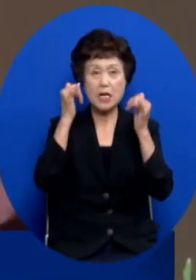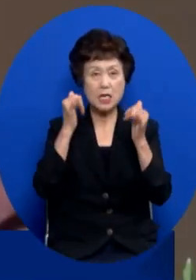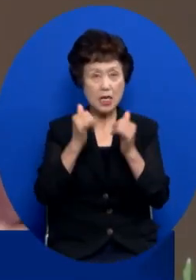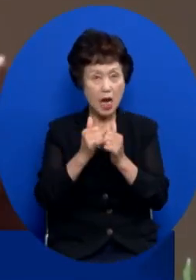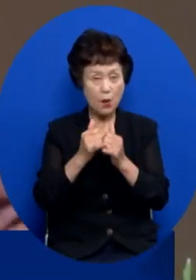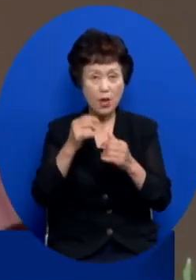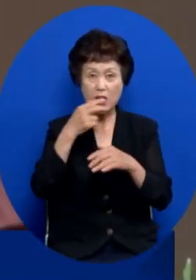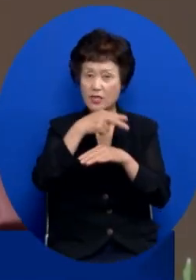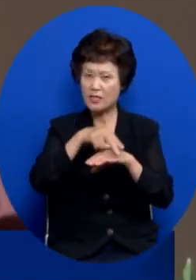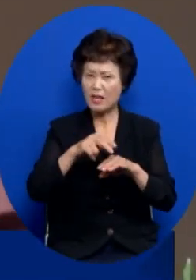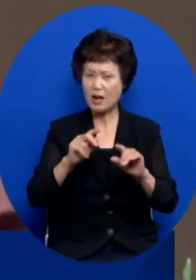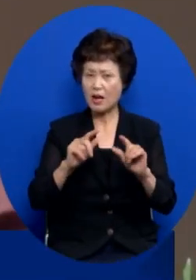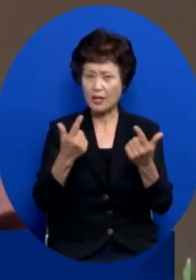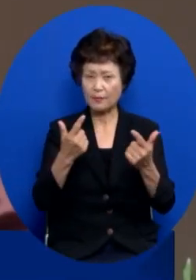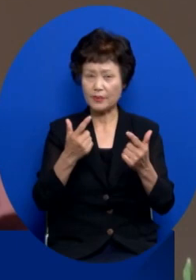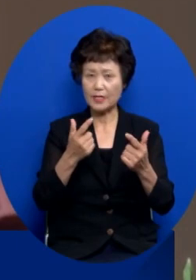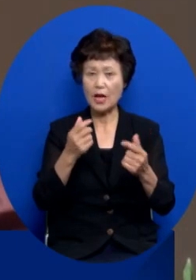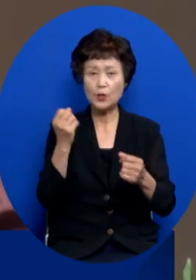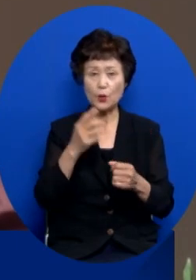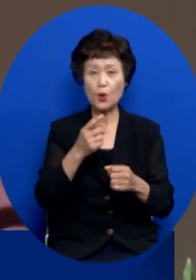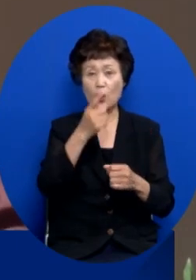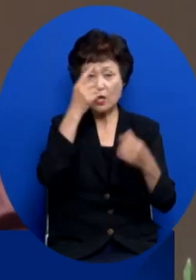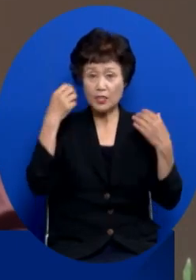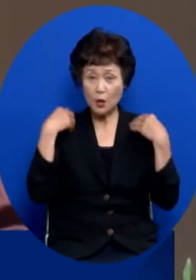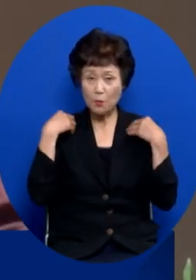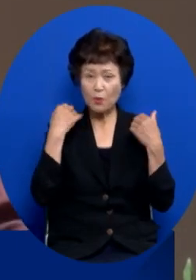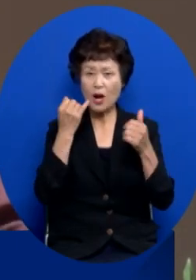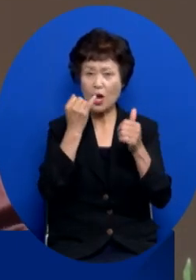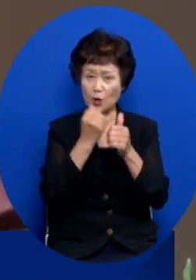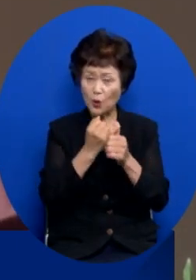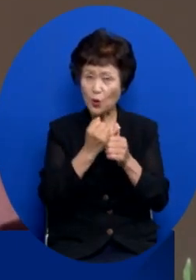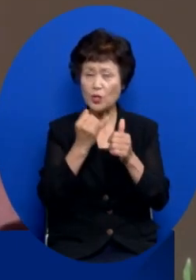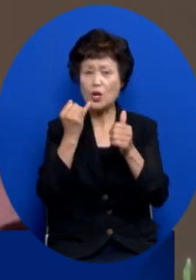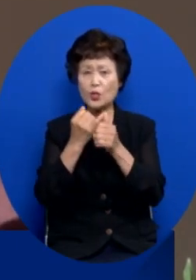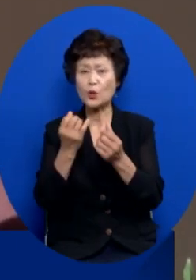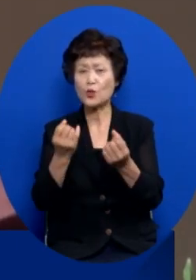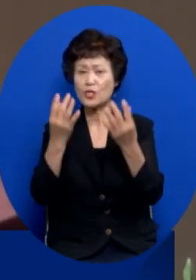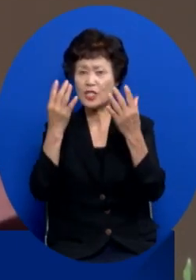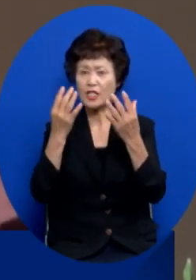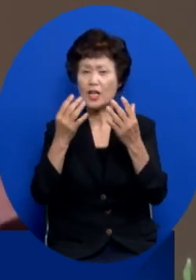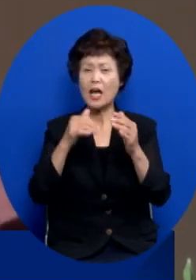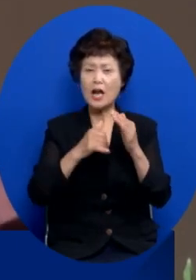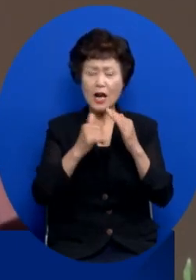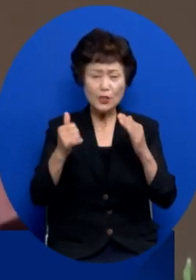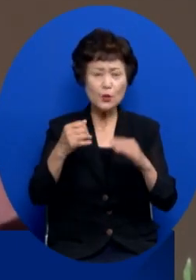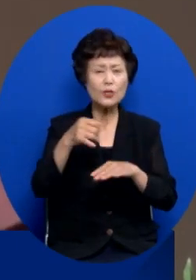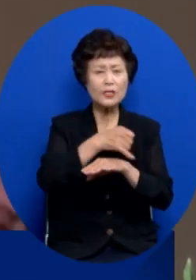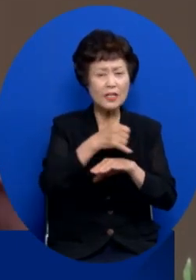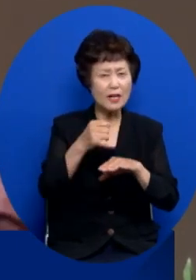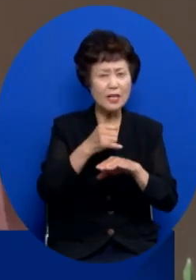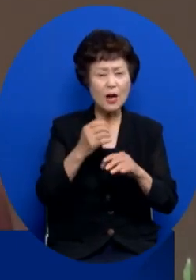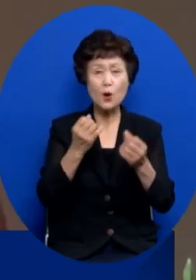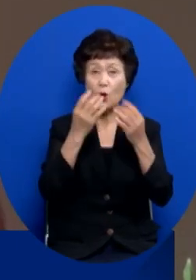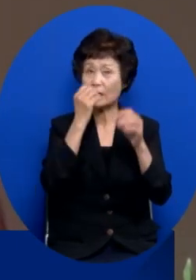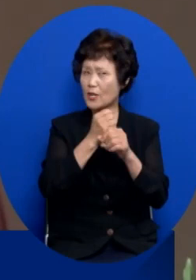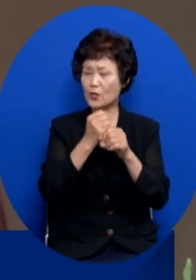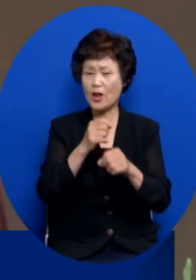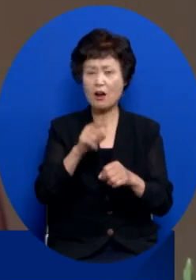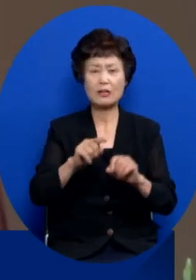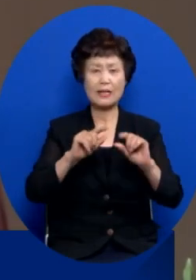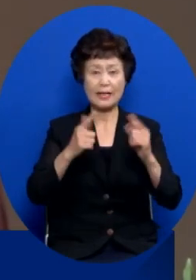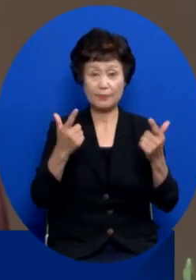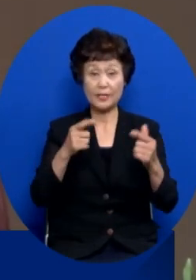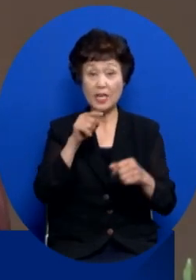sign of society. No, it is not the government who designed and created